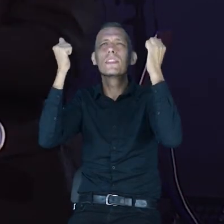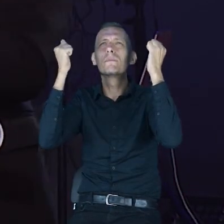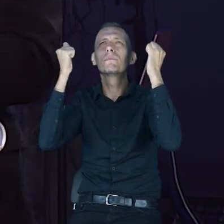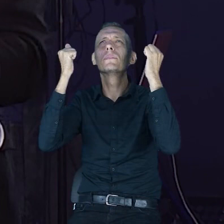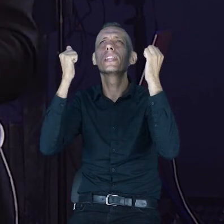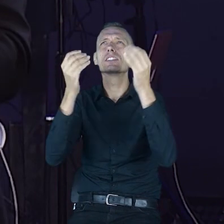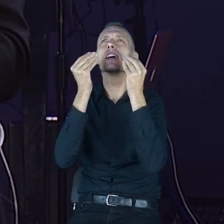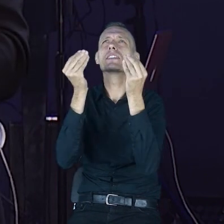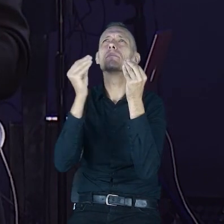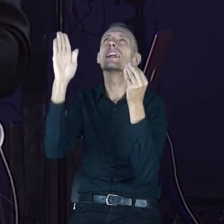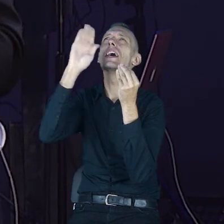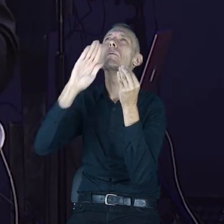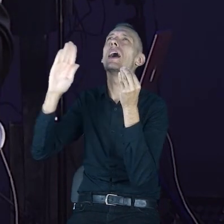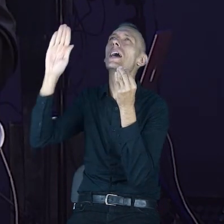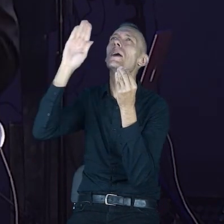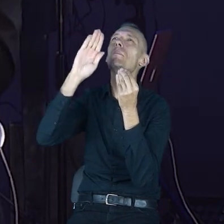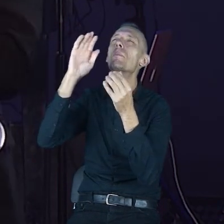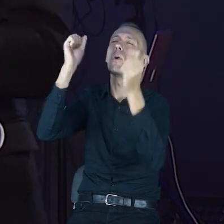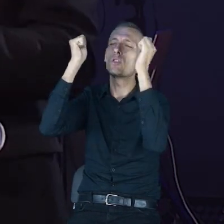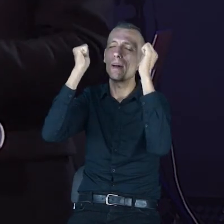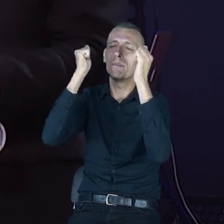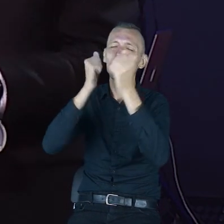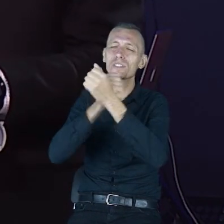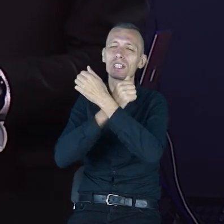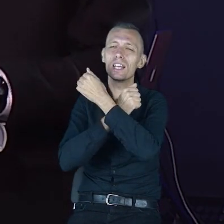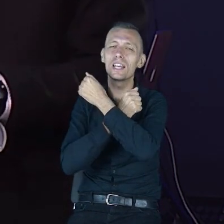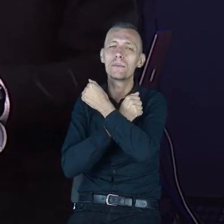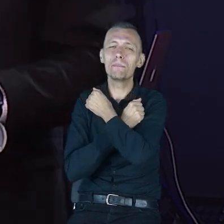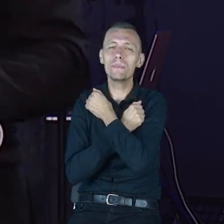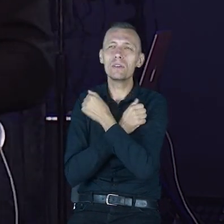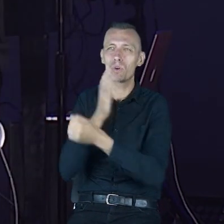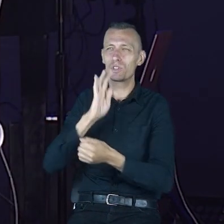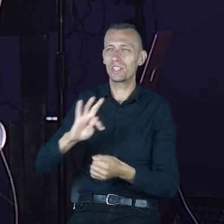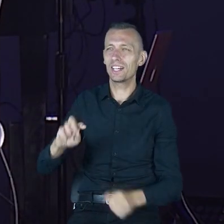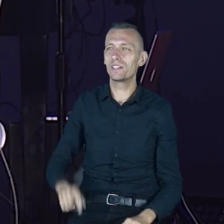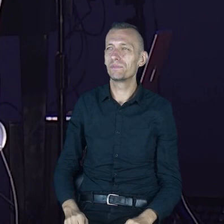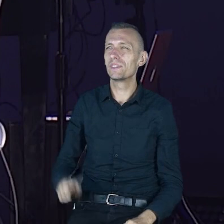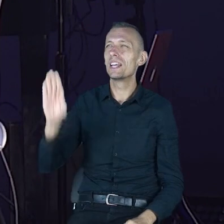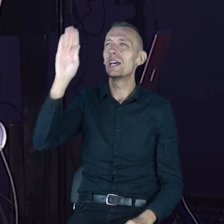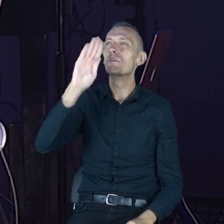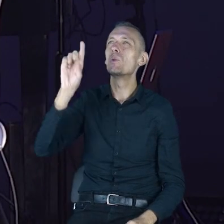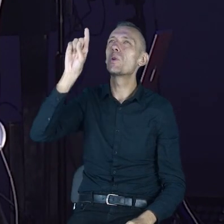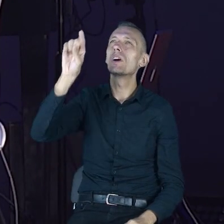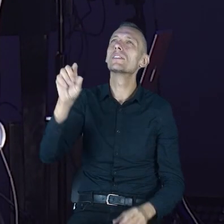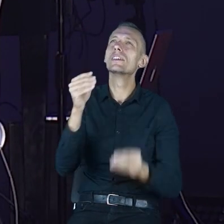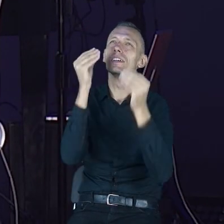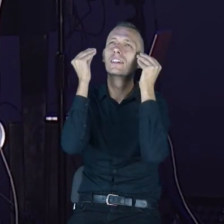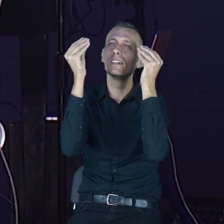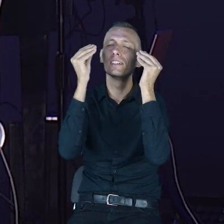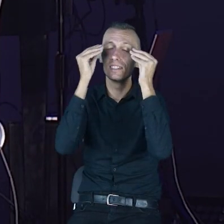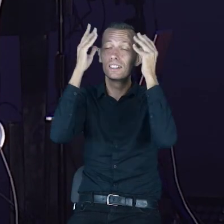mamy pojęcia, ale Bóg jest niezwykły. On będzie nas tego uczył.